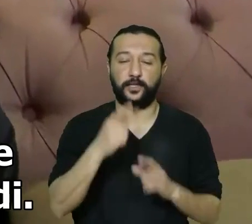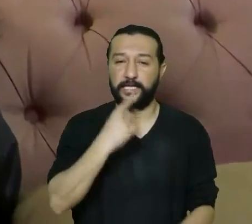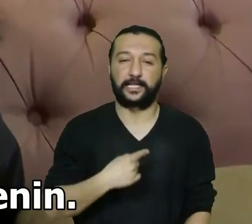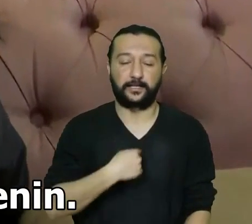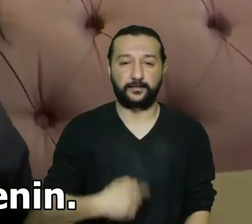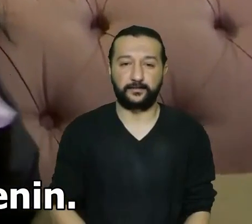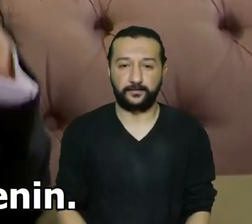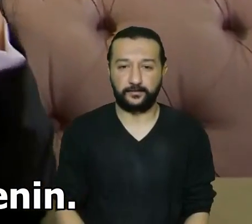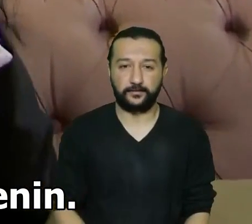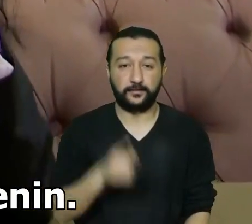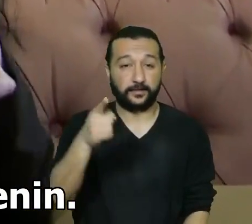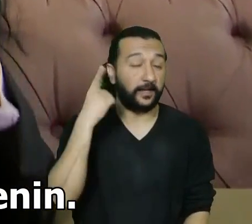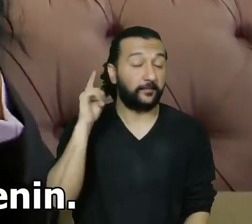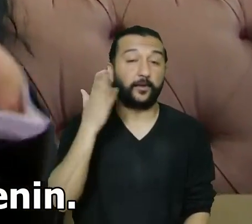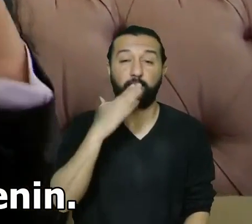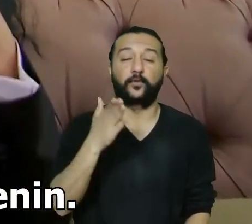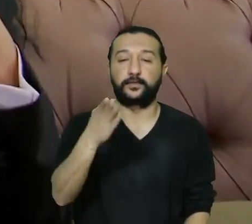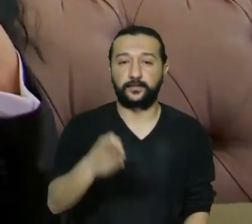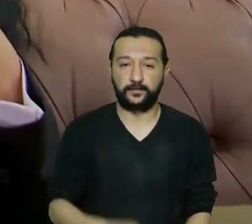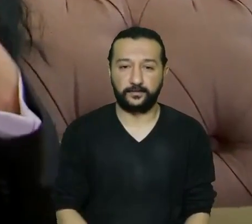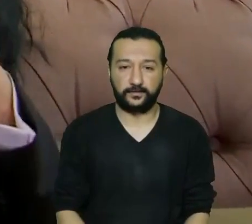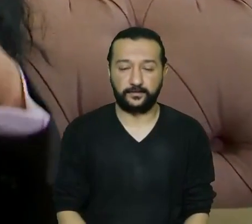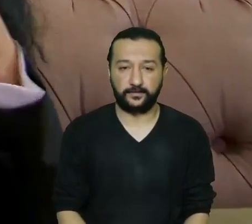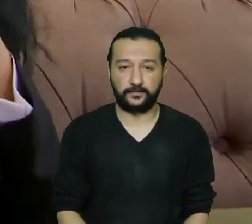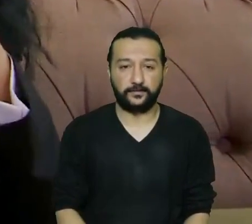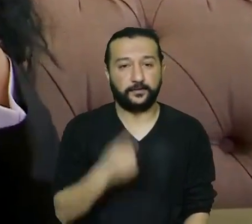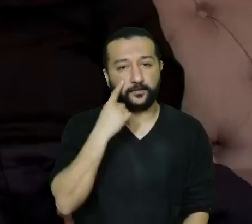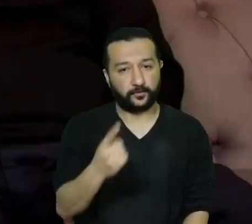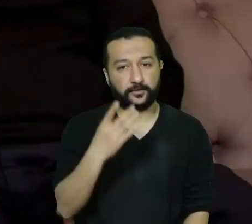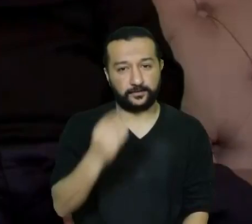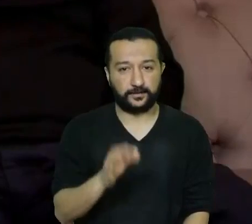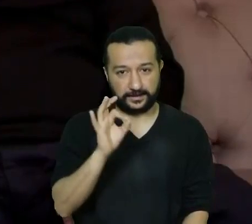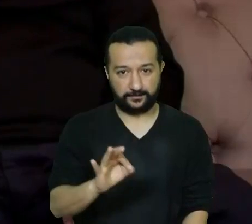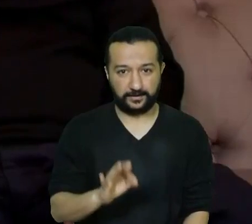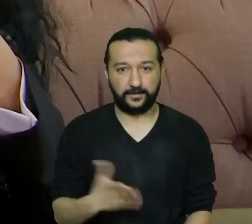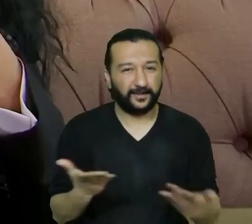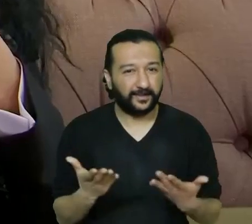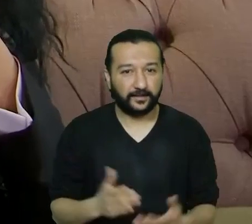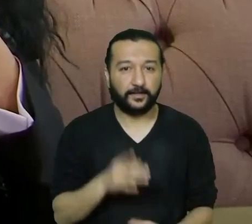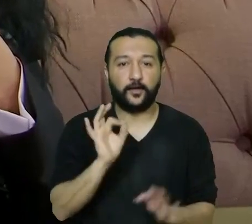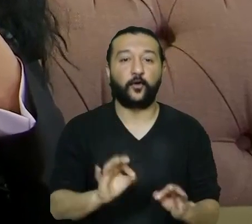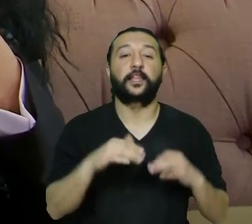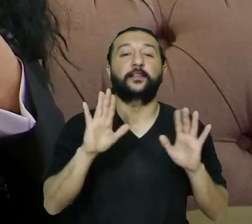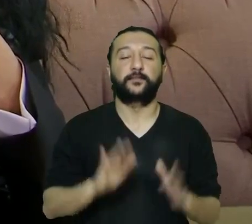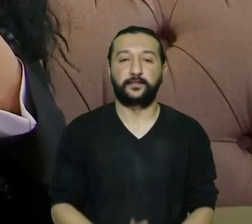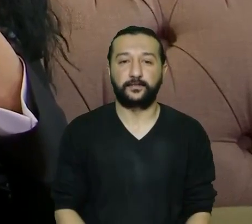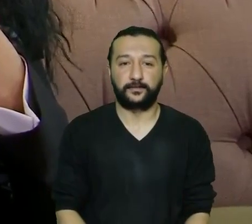delilerde. Haberin yok senin. Eridem. Hı? Eridem.